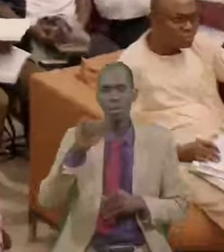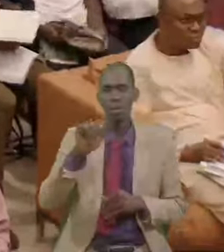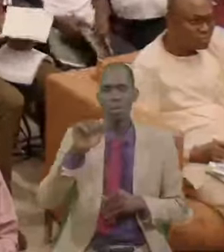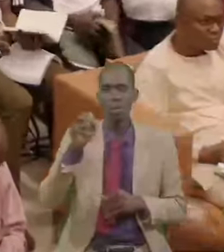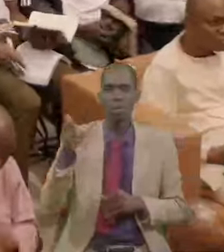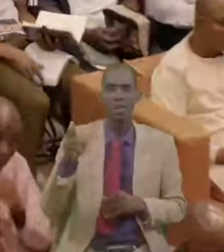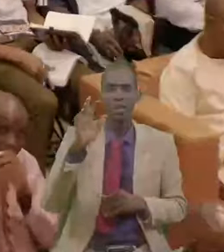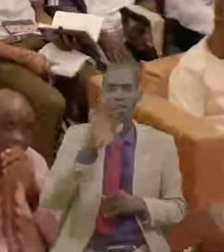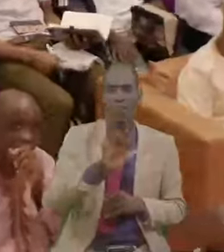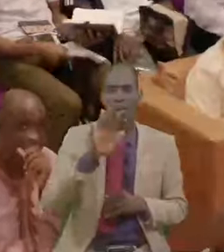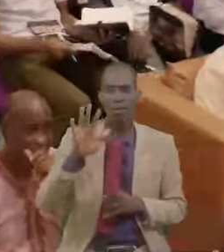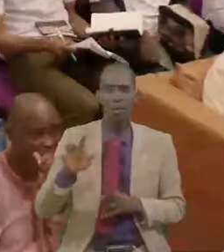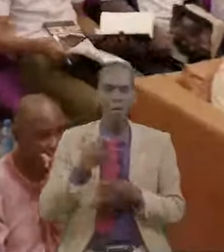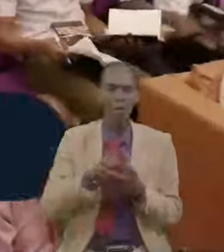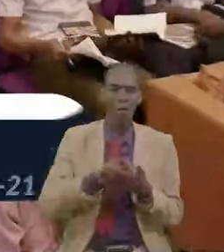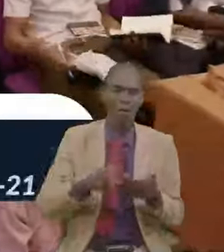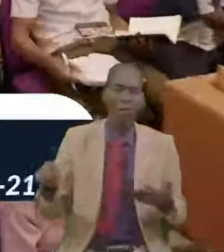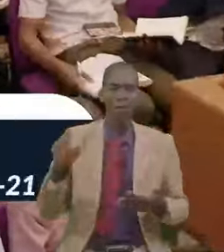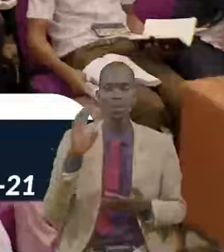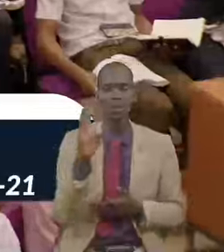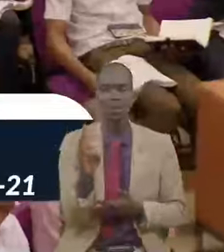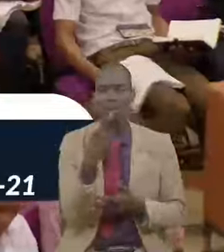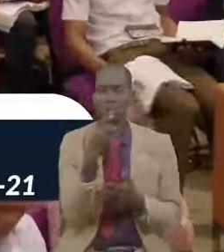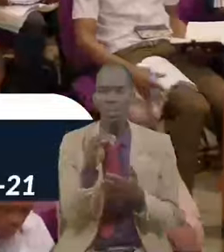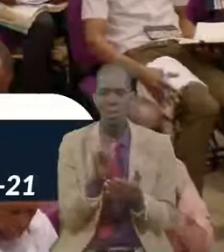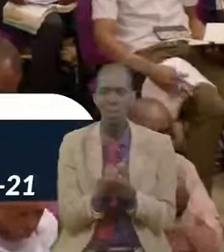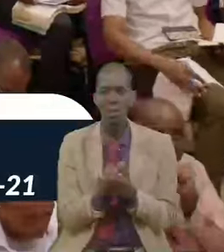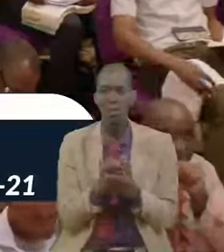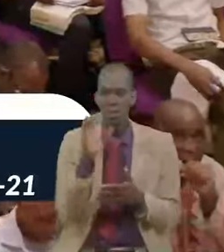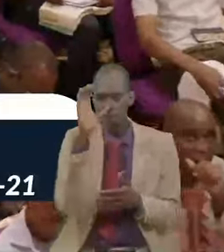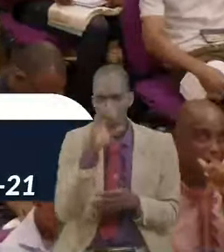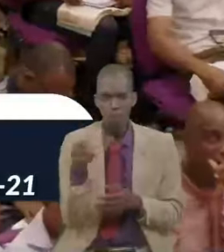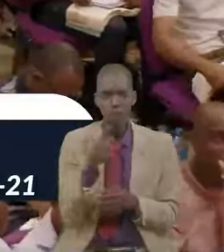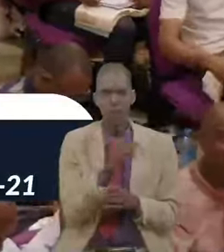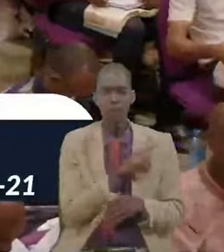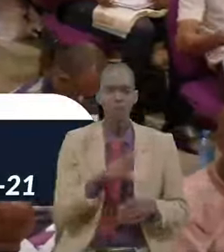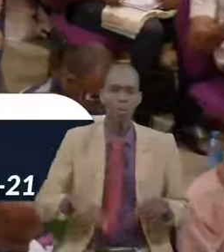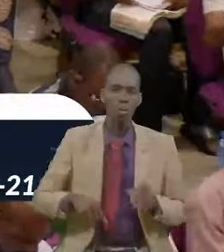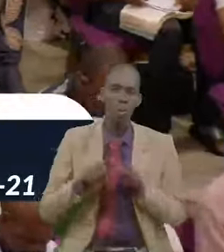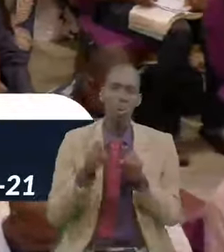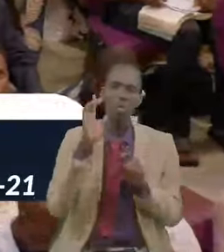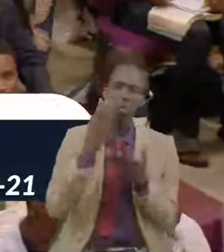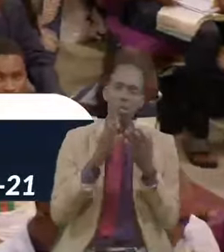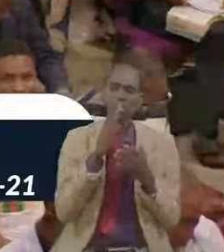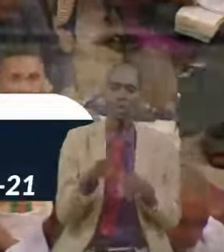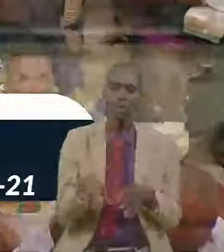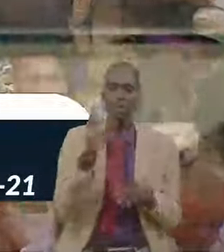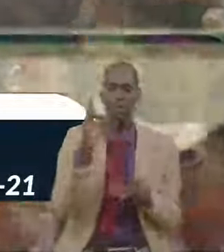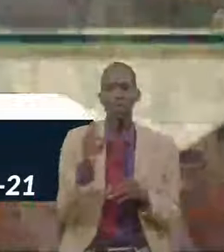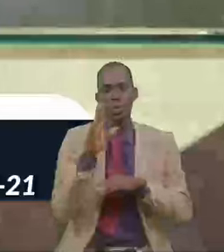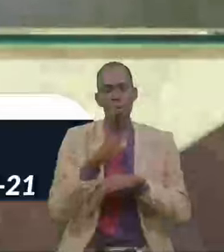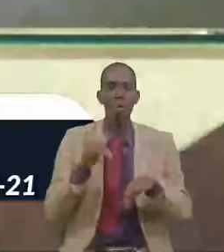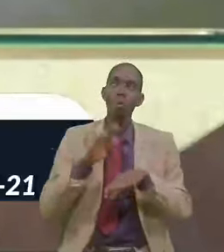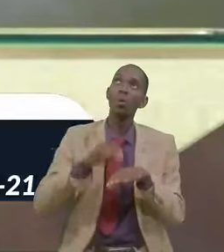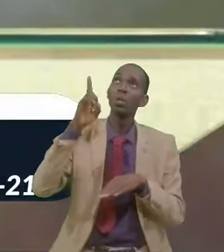Ésaïe 55, verset 6. Cherchez l'Éternel pendant qu'il se trouve. Invoquez-le tandis qu'il est prêt. Que le méchant abandonne sa